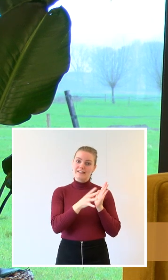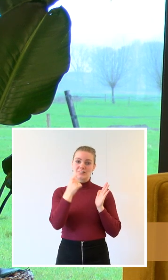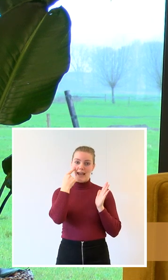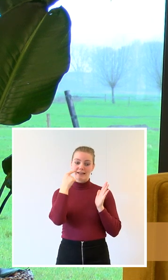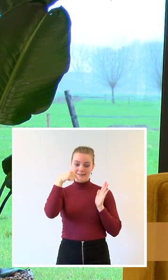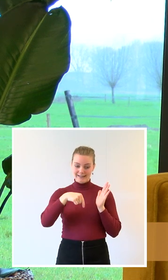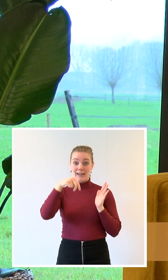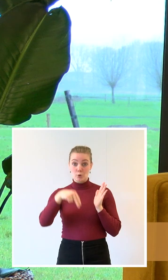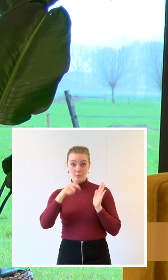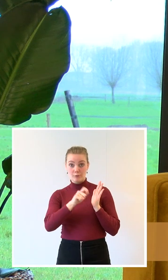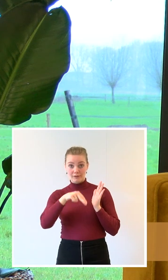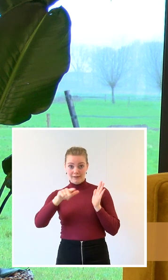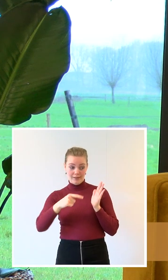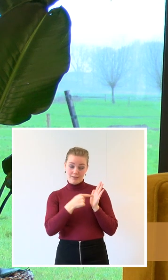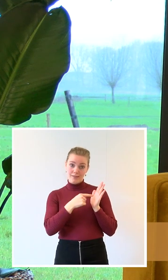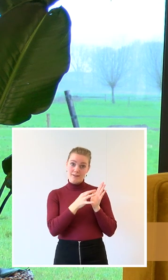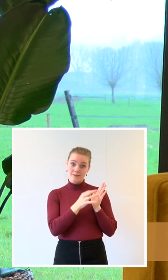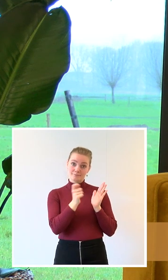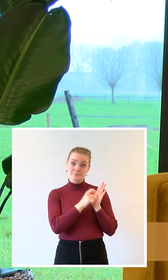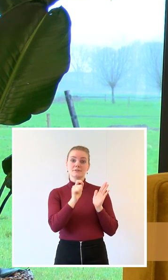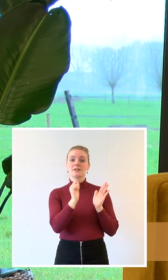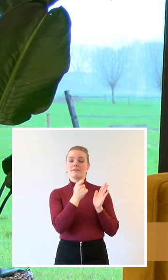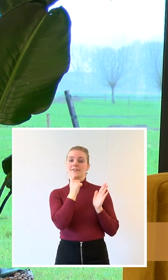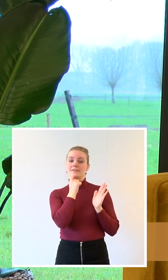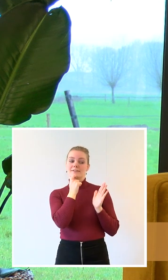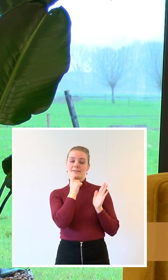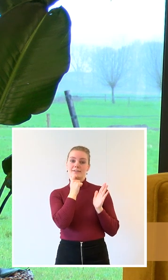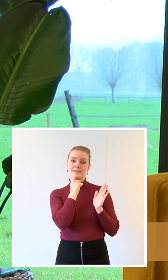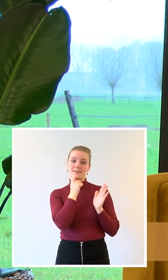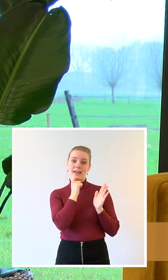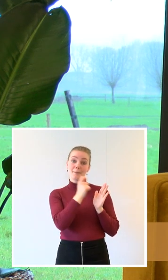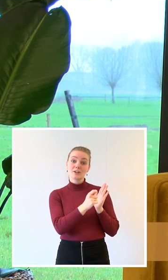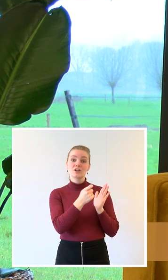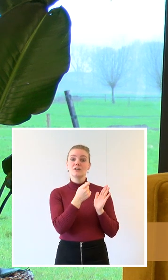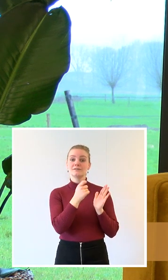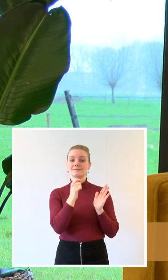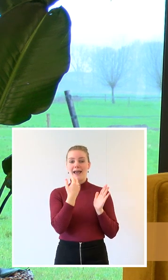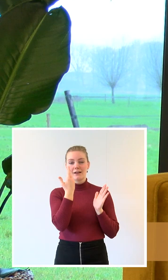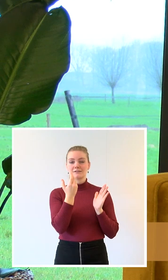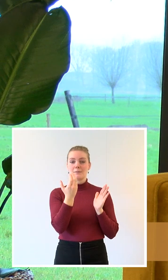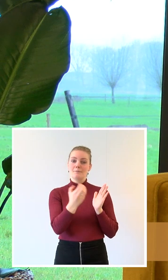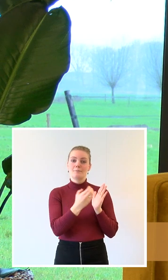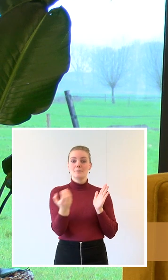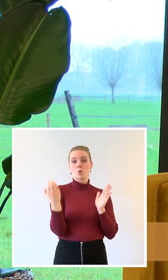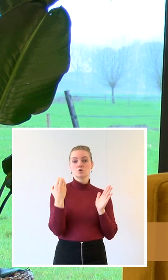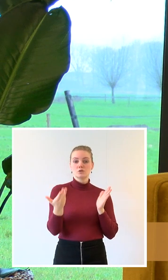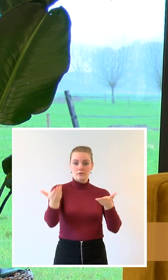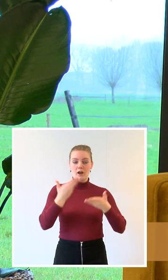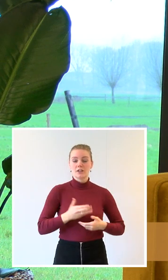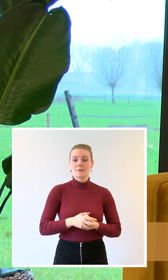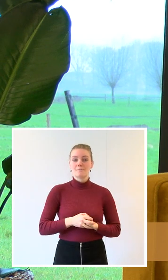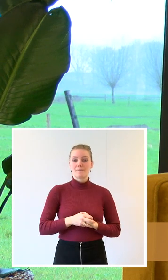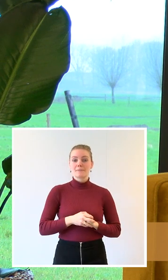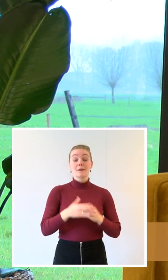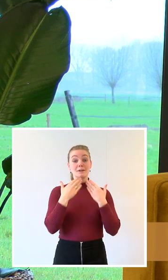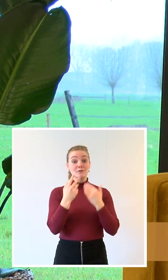informatie vinden en je aanmelden om de dagelijkse post te ontvangen. Nou, nogmaals bedankt voor het kijken. Er verschijnt straks een QR-code in